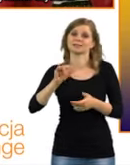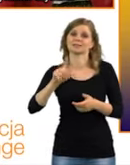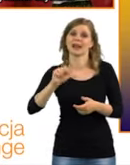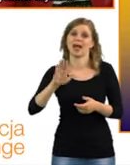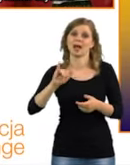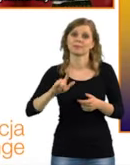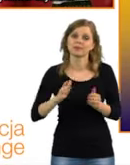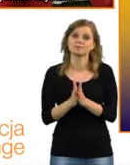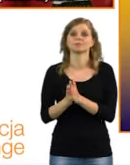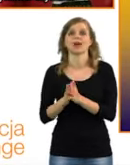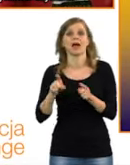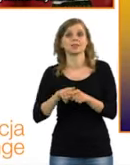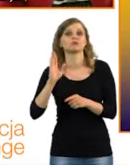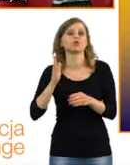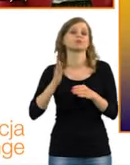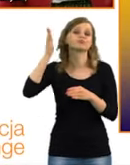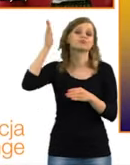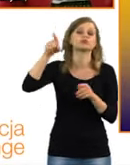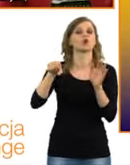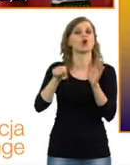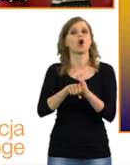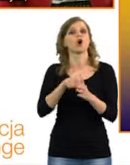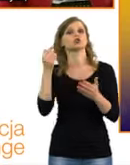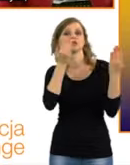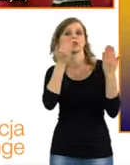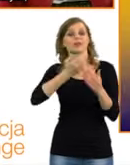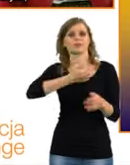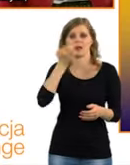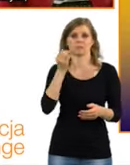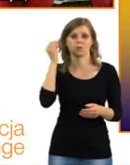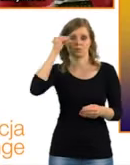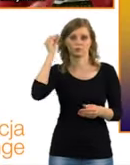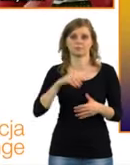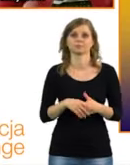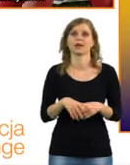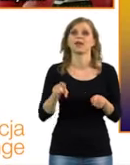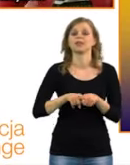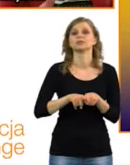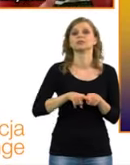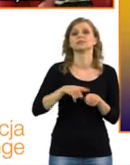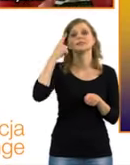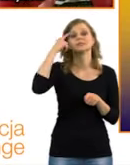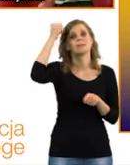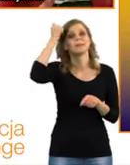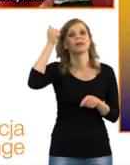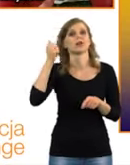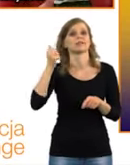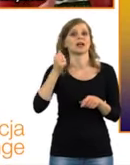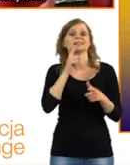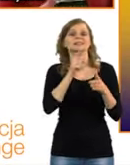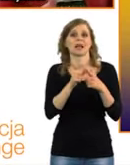podkreślę, lepszej nauce czytania. Ćwiczenia w zapamiętywaniu sylab, czy ja powiedziałam pa,